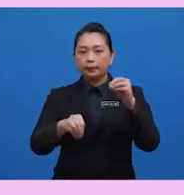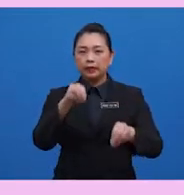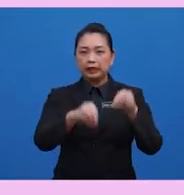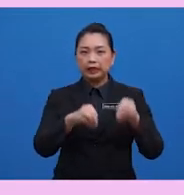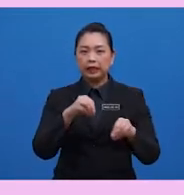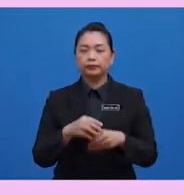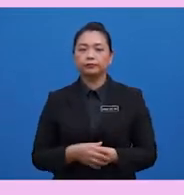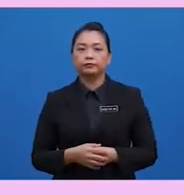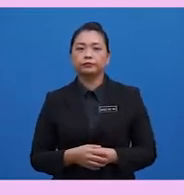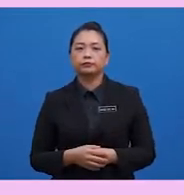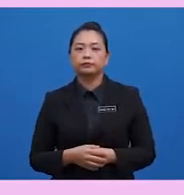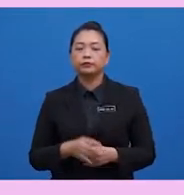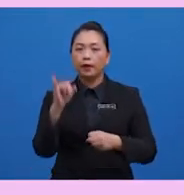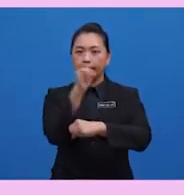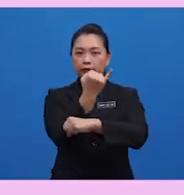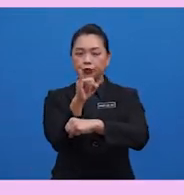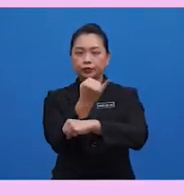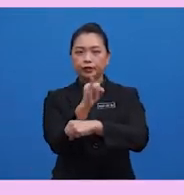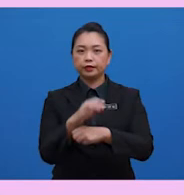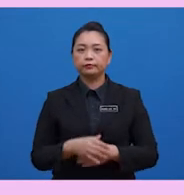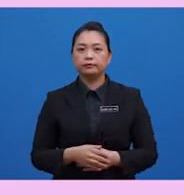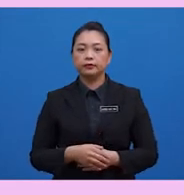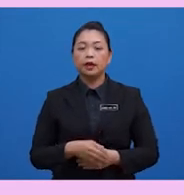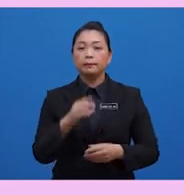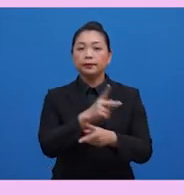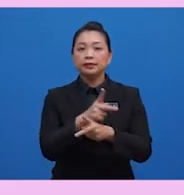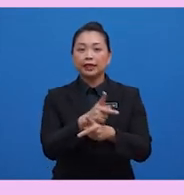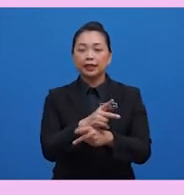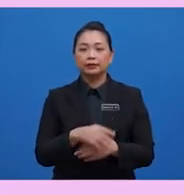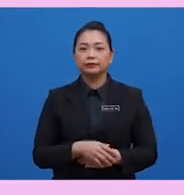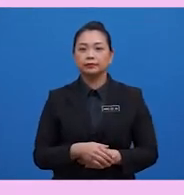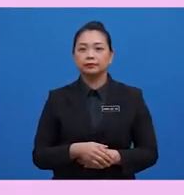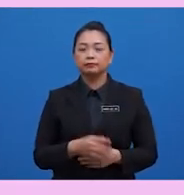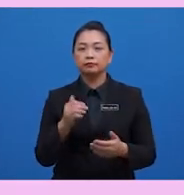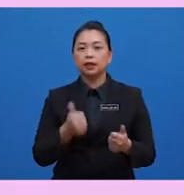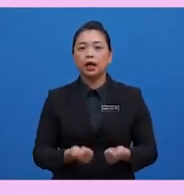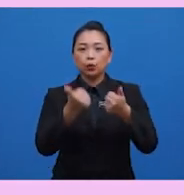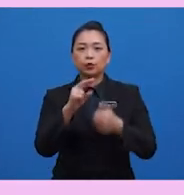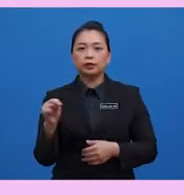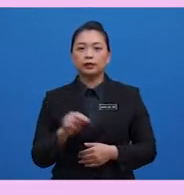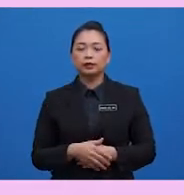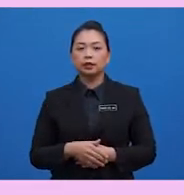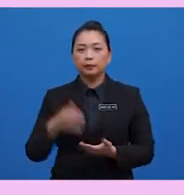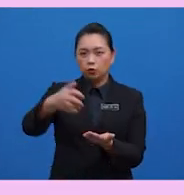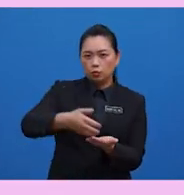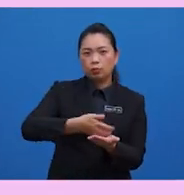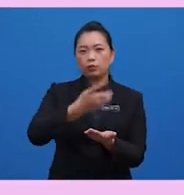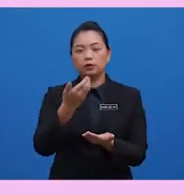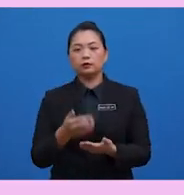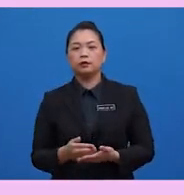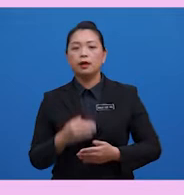pertanian, perindustrian, penternakan, pengangkutan,